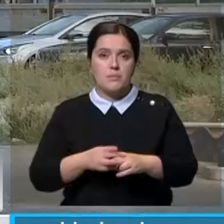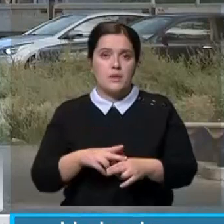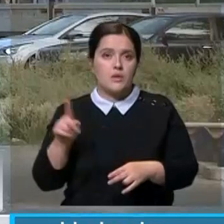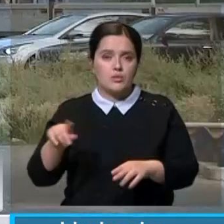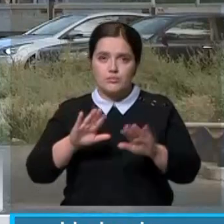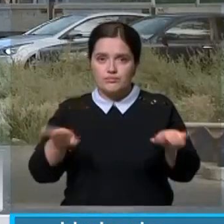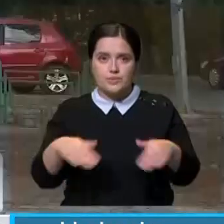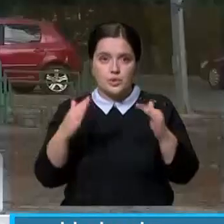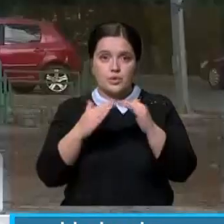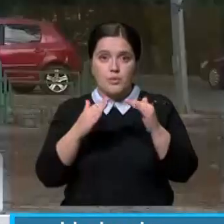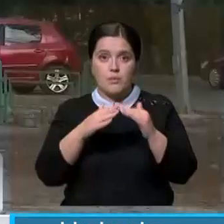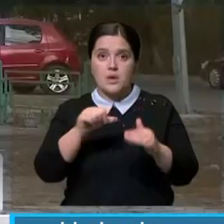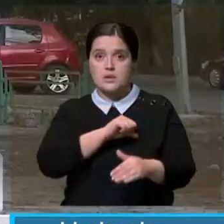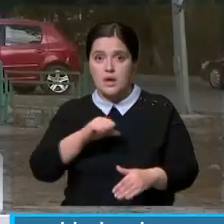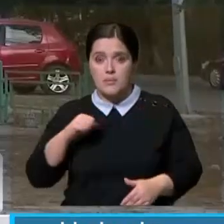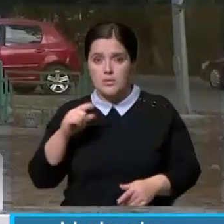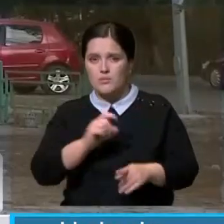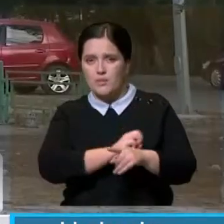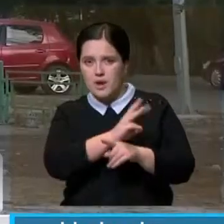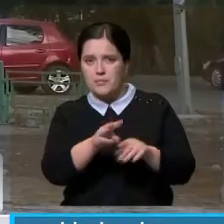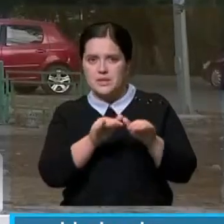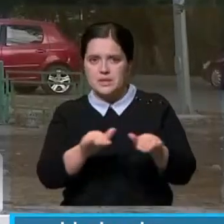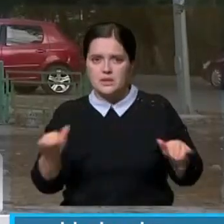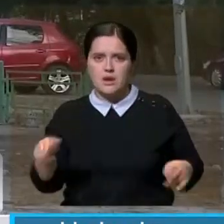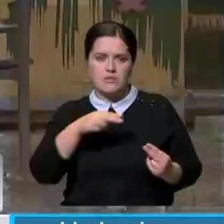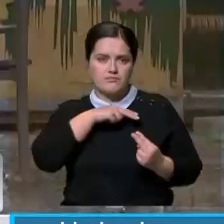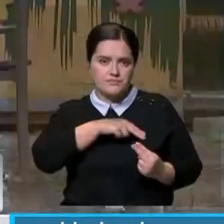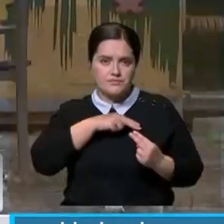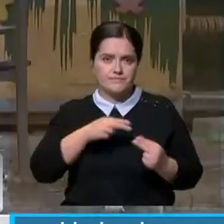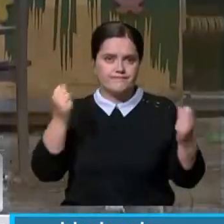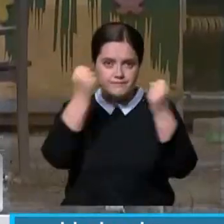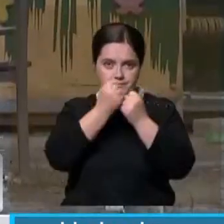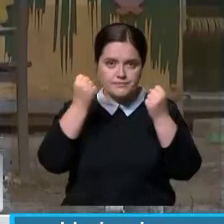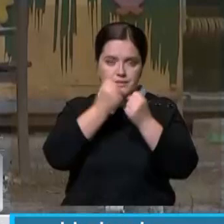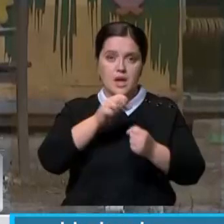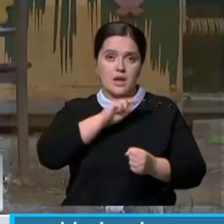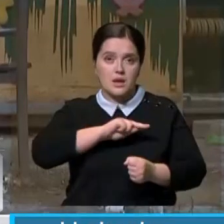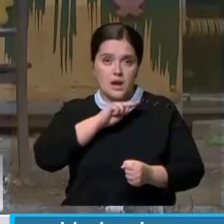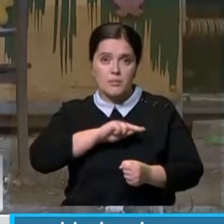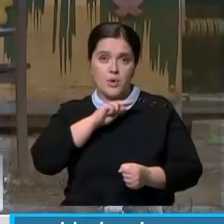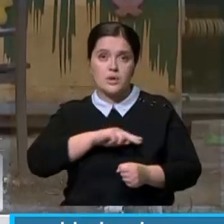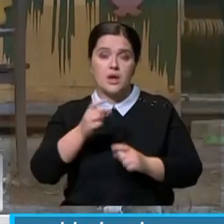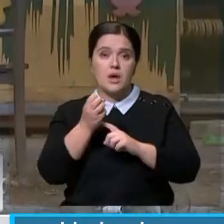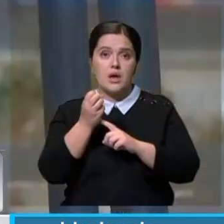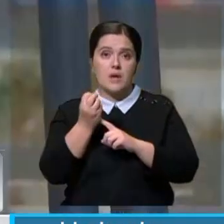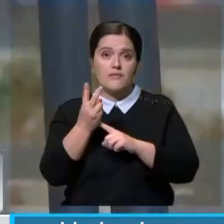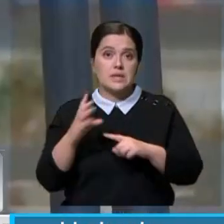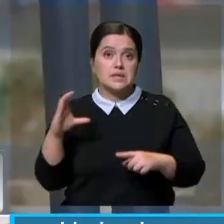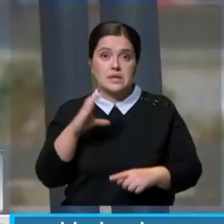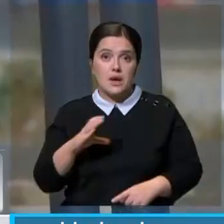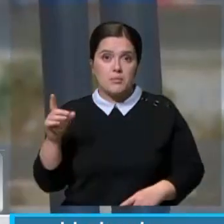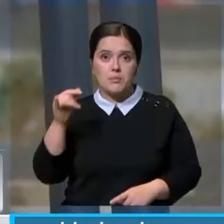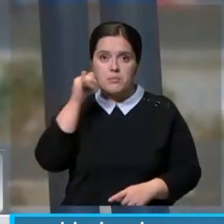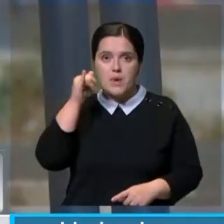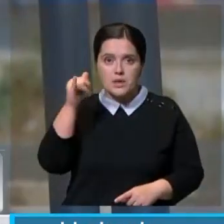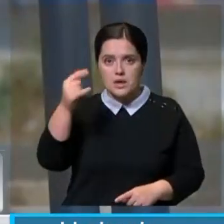отсутствия жилья. Сама, чтобы материально обеспечить детей, трудилась на нескольких работах. В итоге, по словам женщины, 12 сентября ей